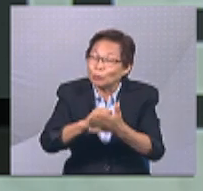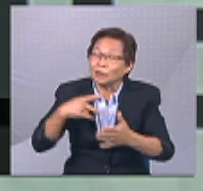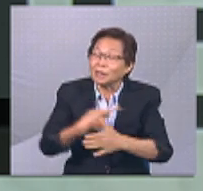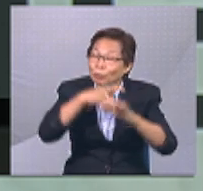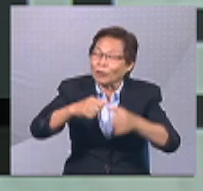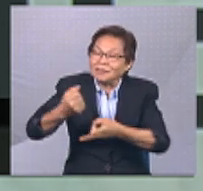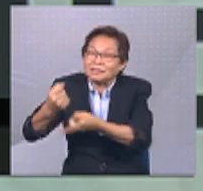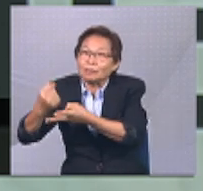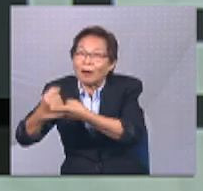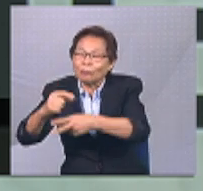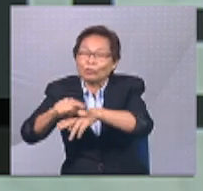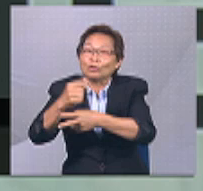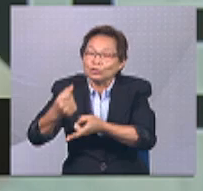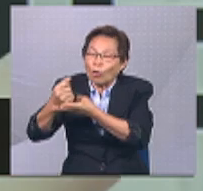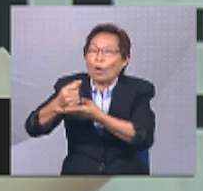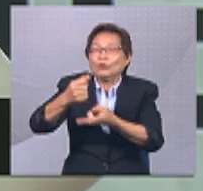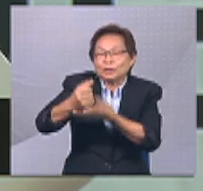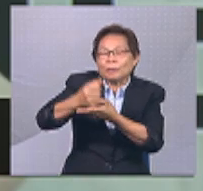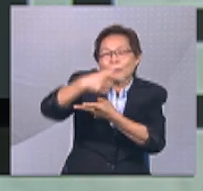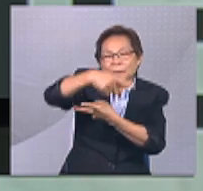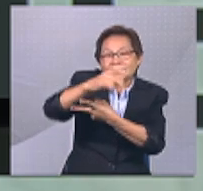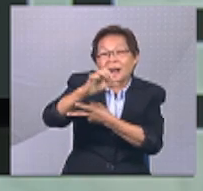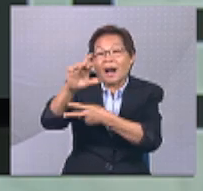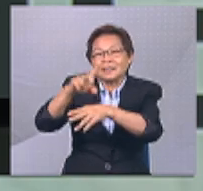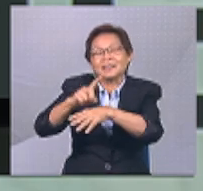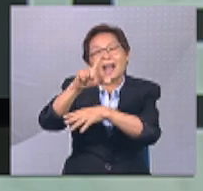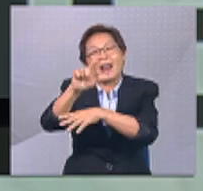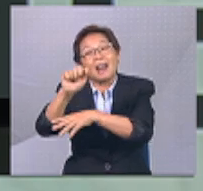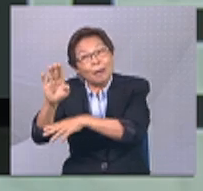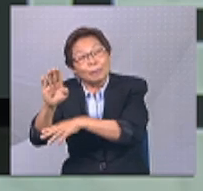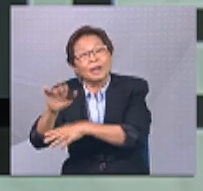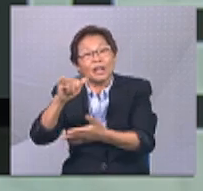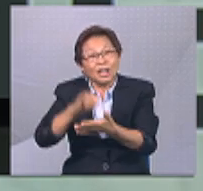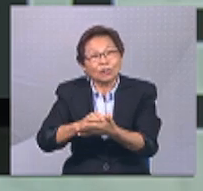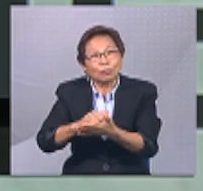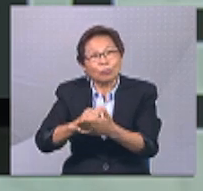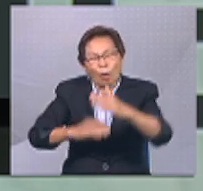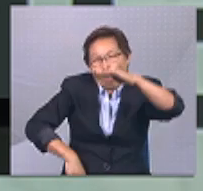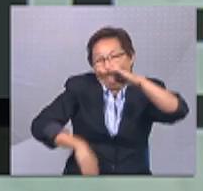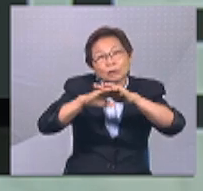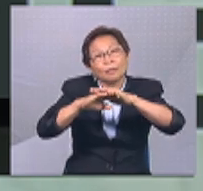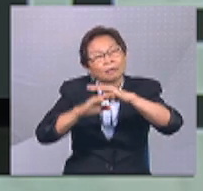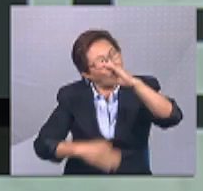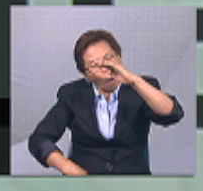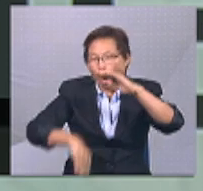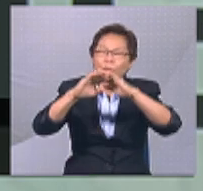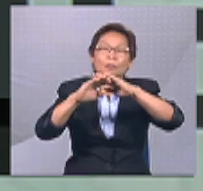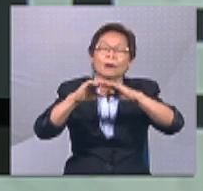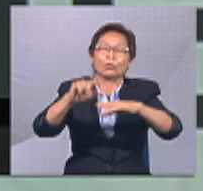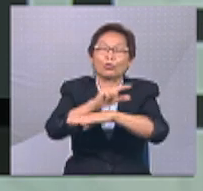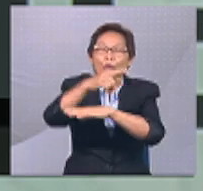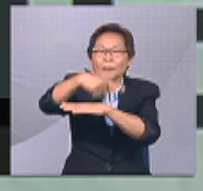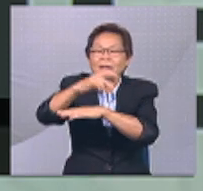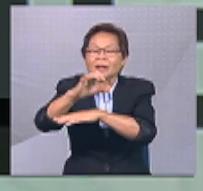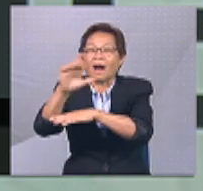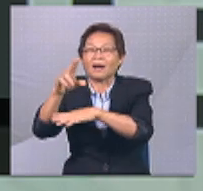boleh jimatkan penggunaan PCR di makmal. Jadi yang itulah antara optima, kita dapat optimalkan penggunaan PCR